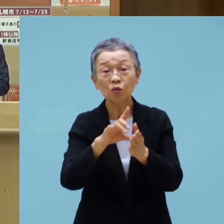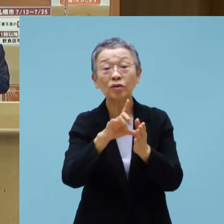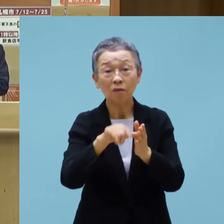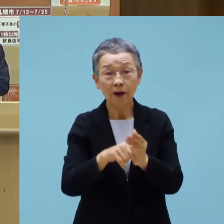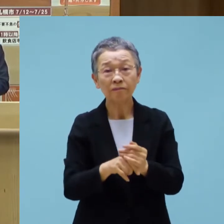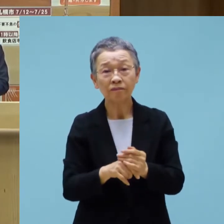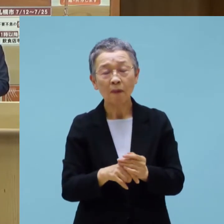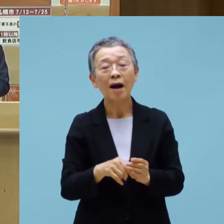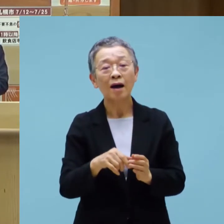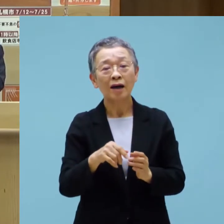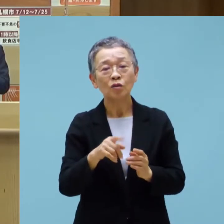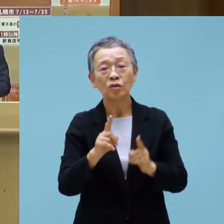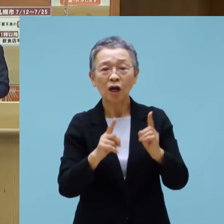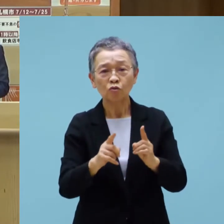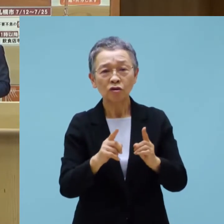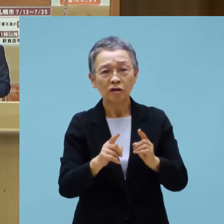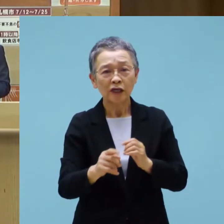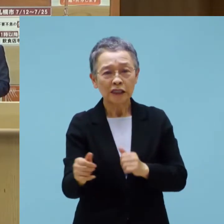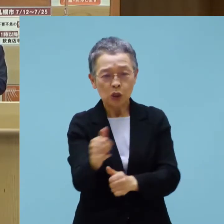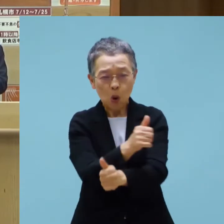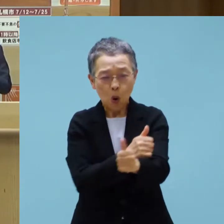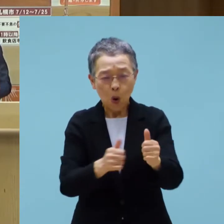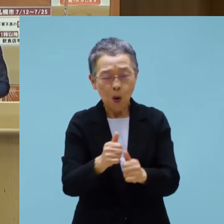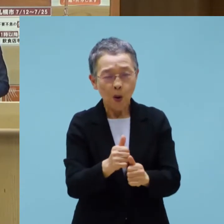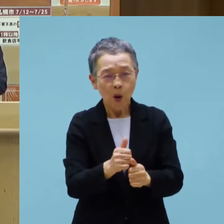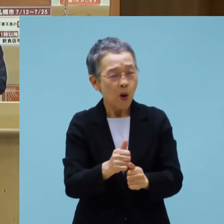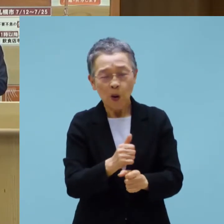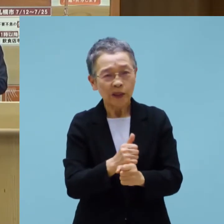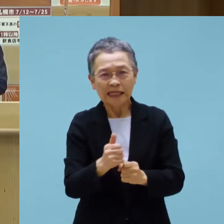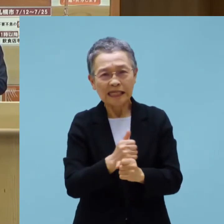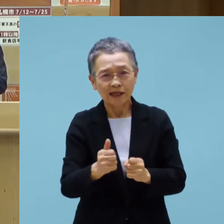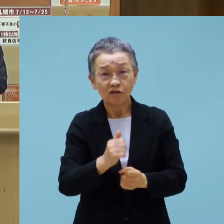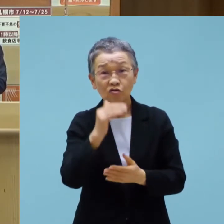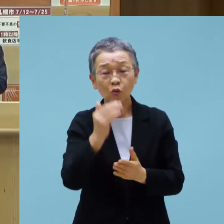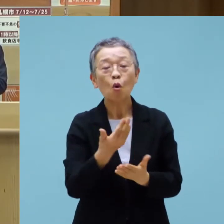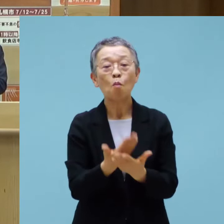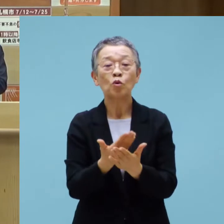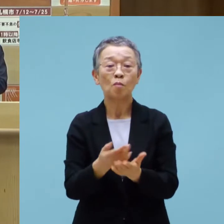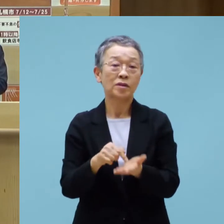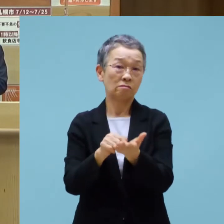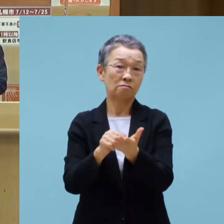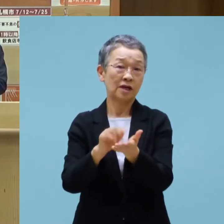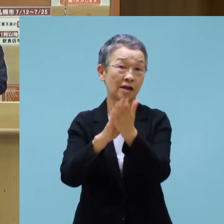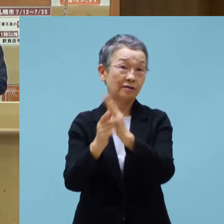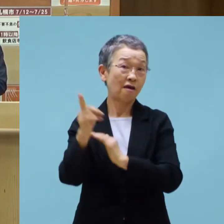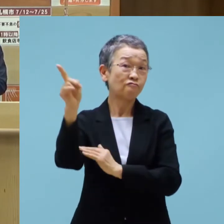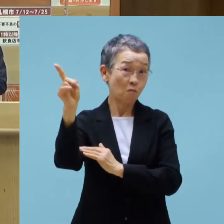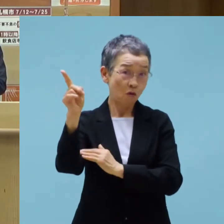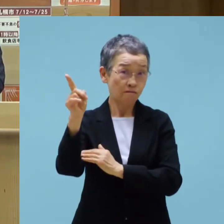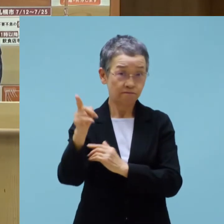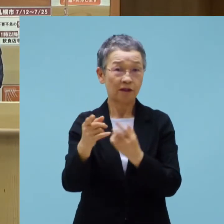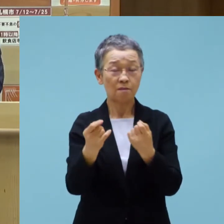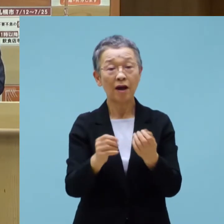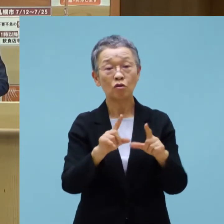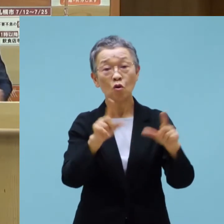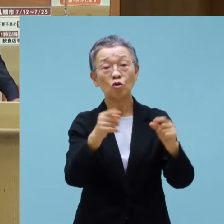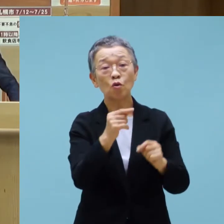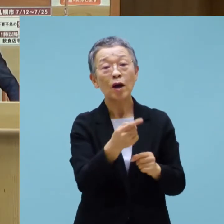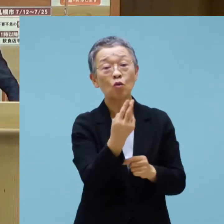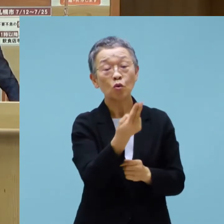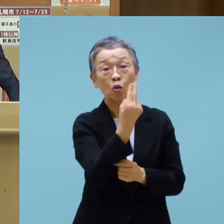そも移動できないっていうことを、求めてます。政府も、またその、例えば東京都では東京都の知